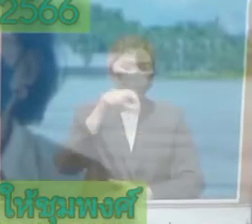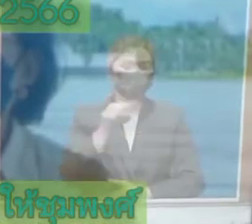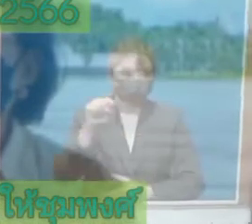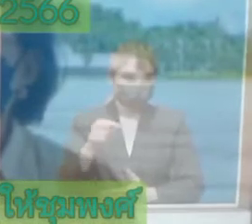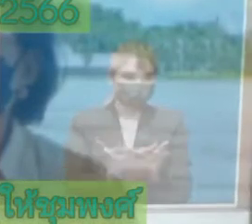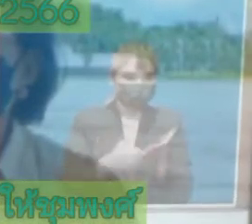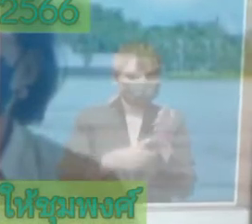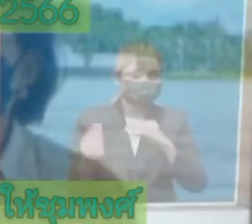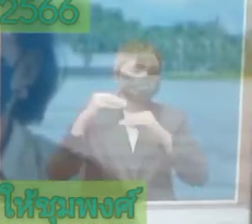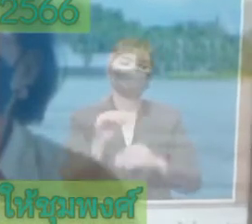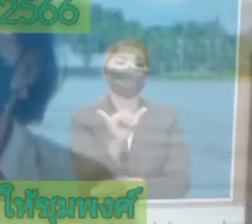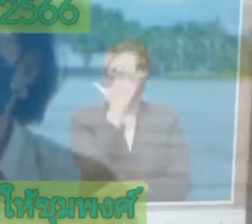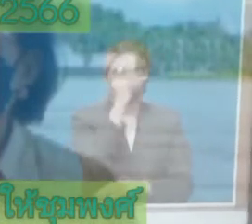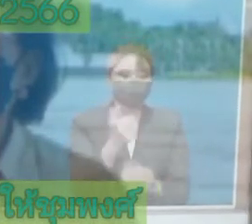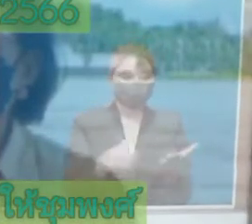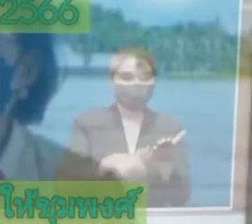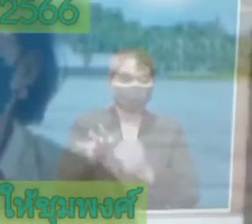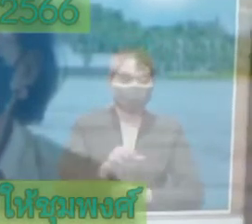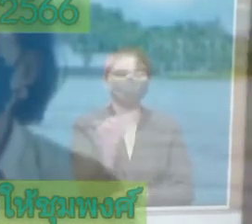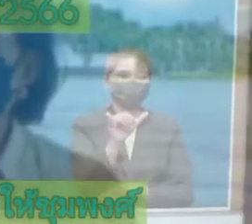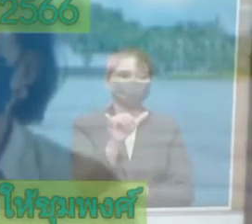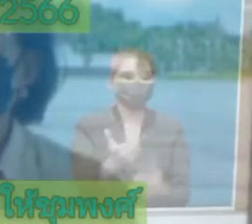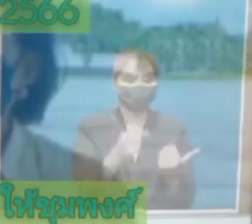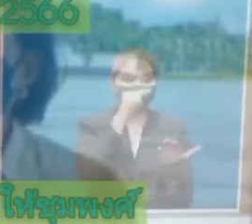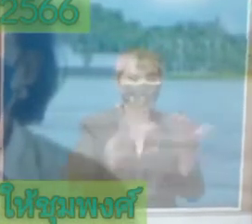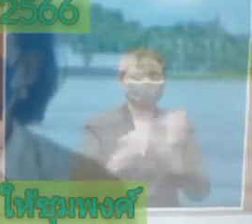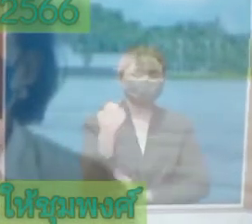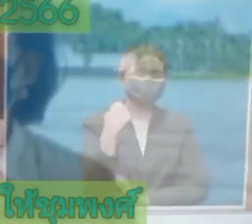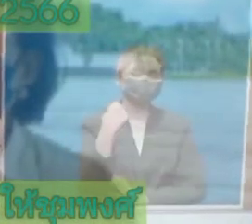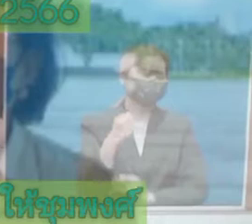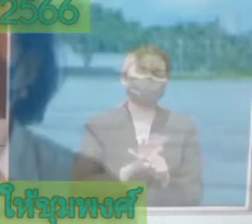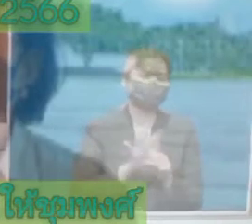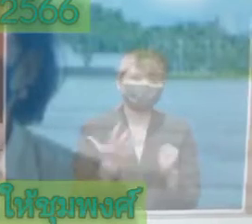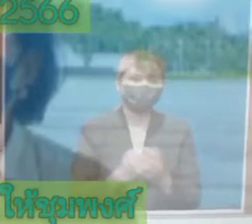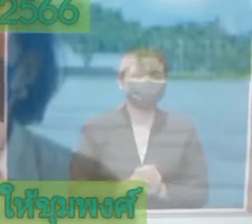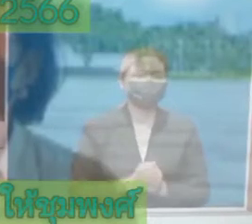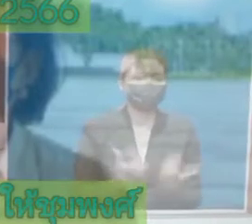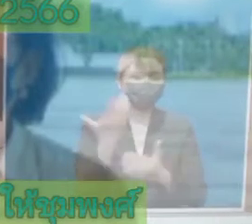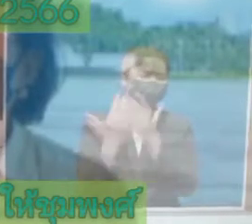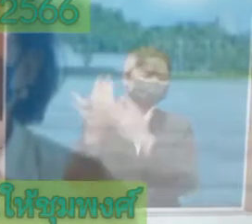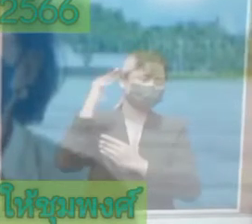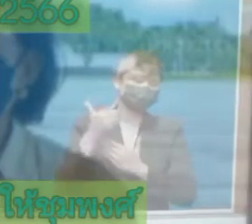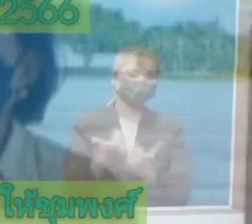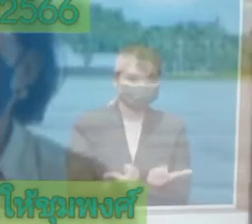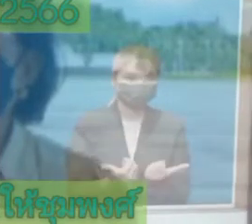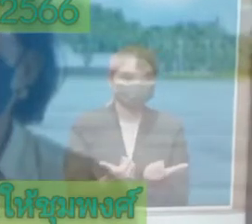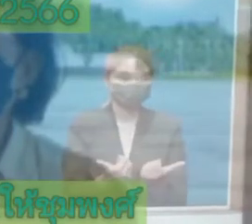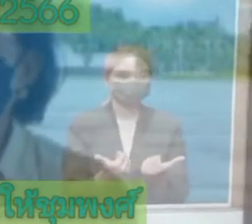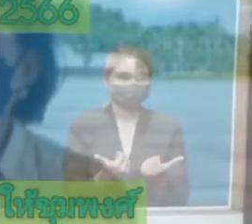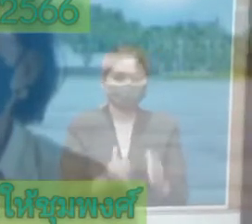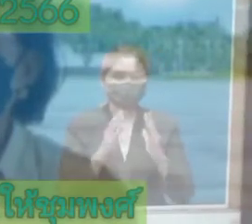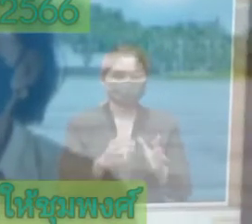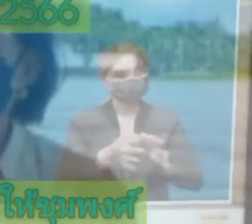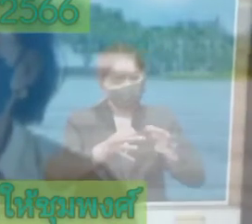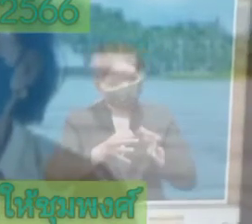ได้เพิ่มอัตราภาษีขึ้นเลยเพราะรู้ว่ามันยังไม่เก็บไม่ได้เพราะรู้ว่าประเทศไทยเรายังไม่เข้มแข็งเพียงพอผมอยากทราบว่าที่ผ่านมานั้นโดยเฉพาะคนที่อภิป